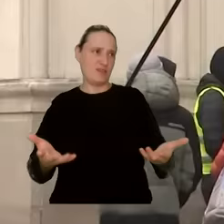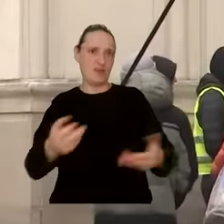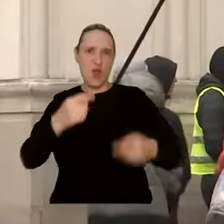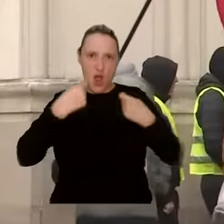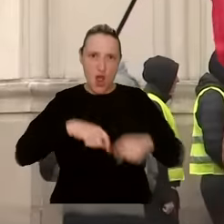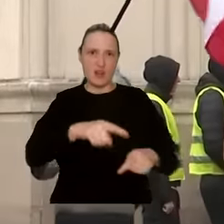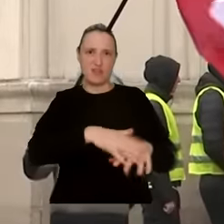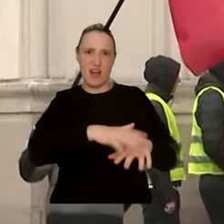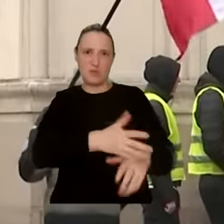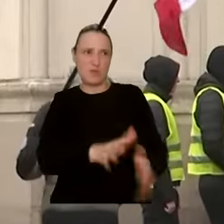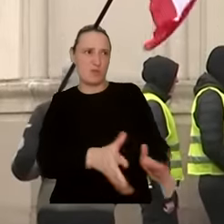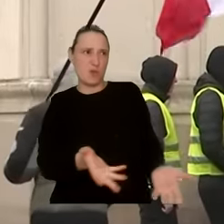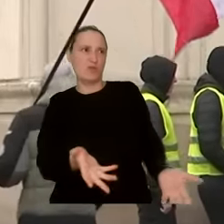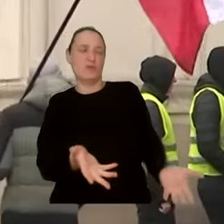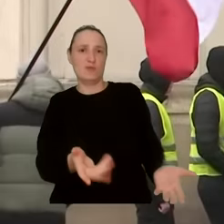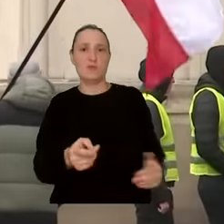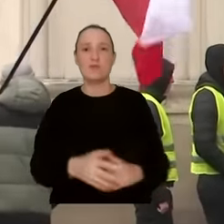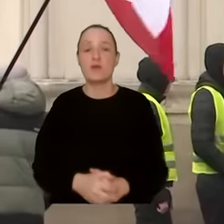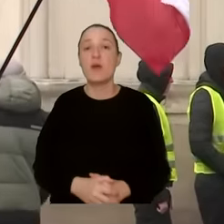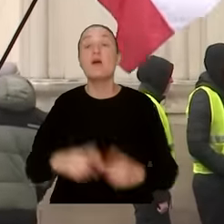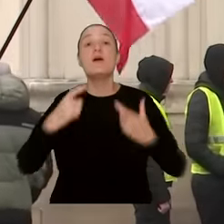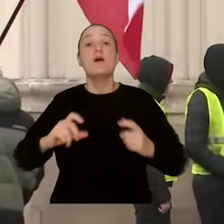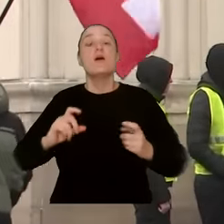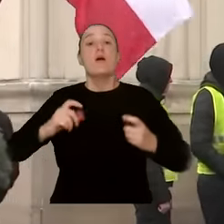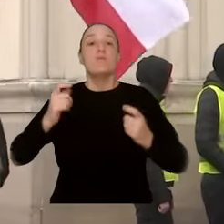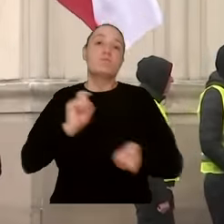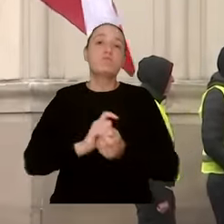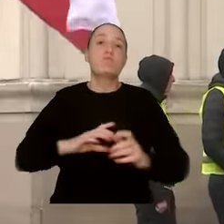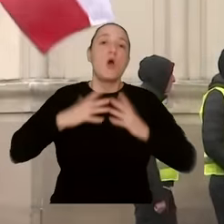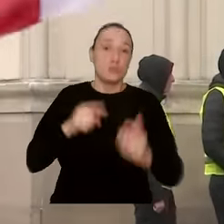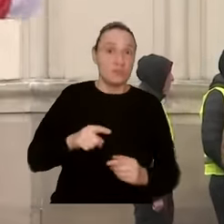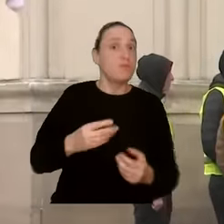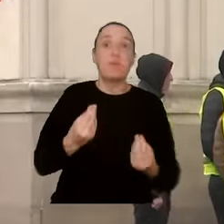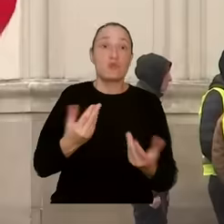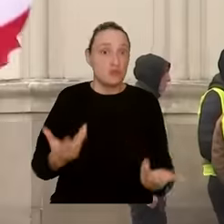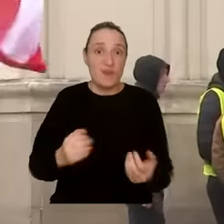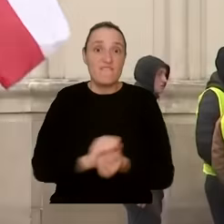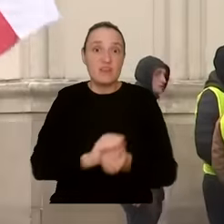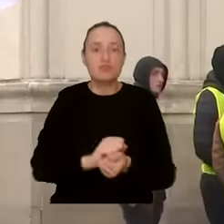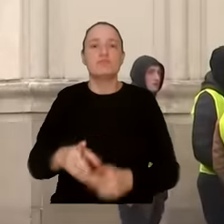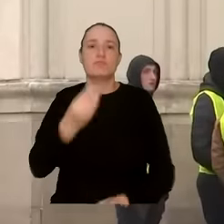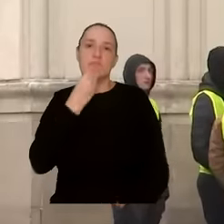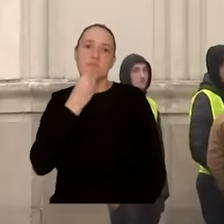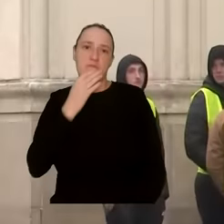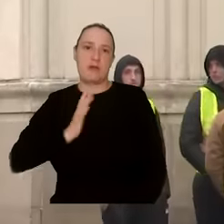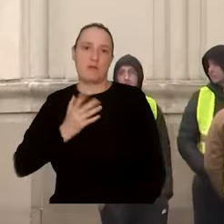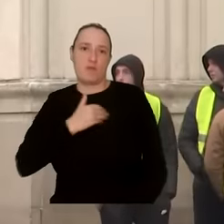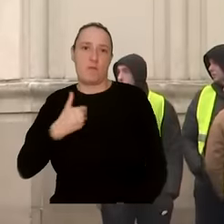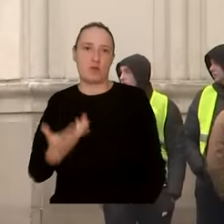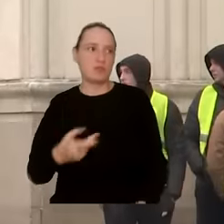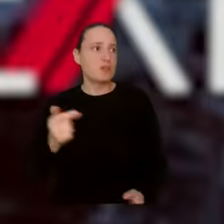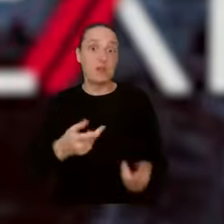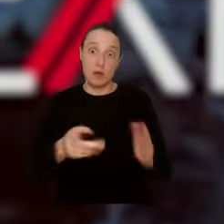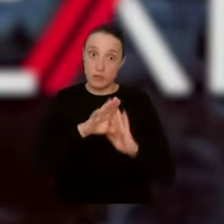się traktuje. Jak podkreślają protestujący, walczą oni o bezpieczeństwo żywnościowe Polski i nie zejdą z barykad do momentu zrealizowania ich